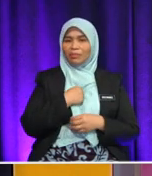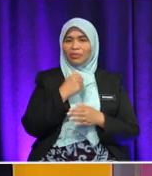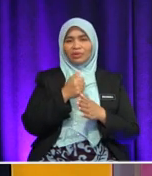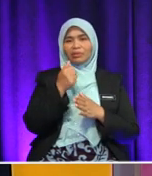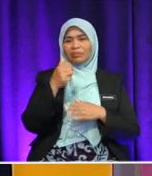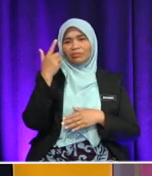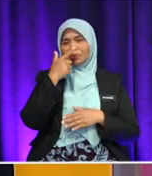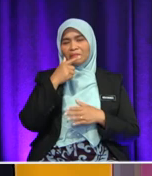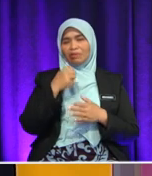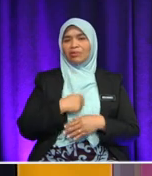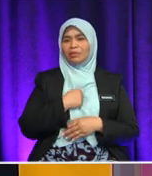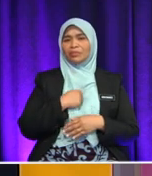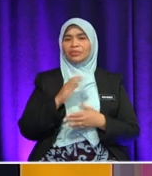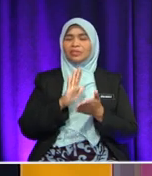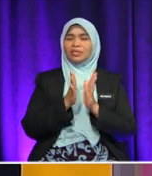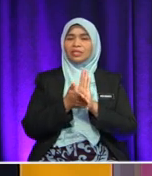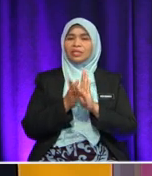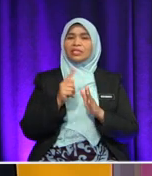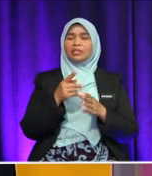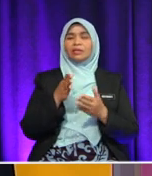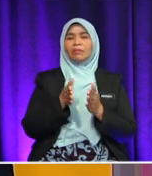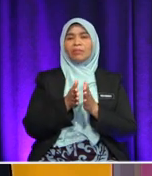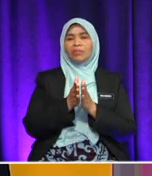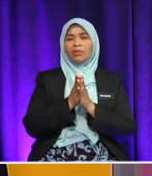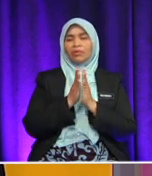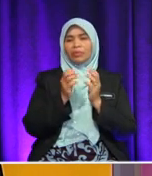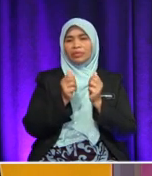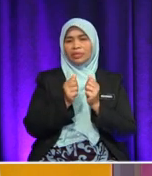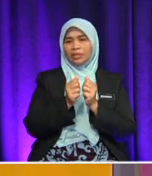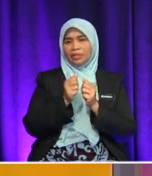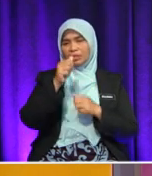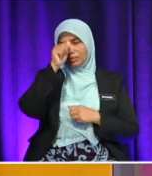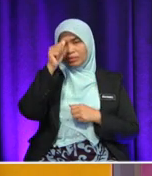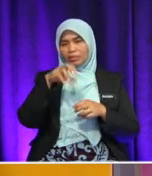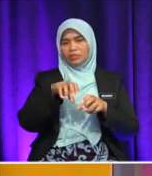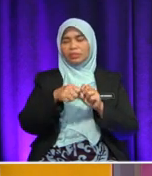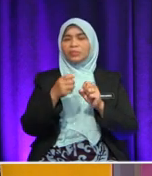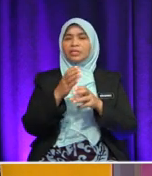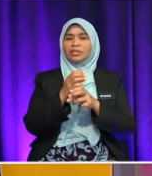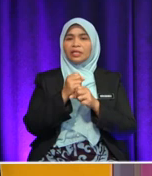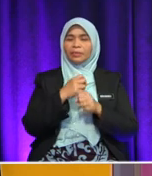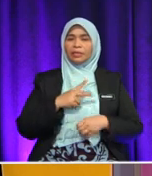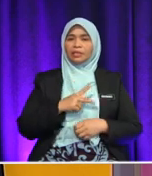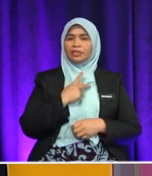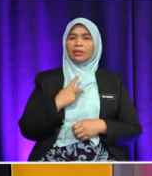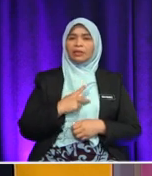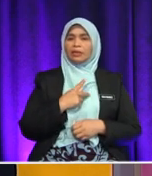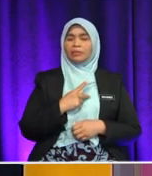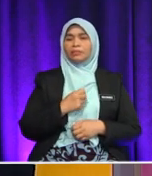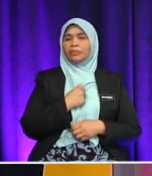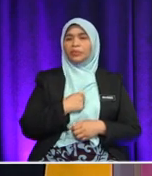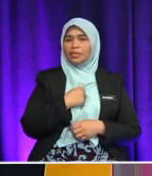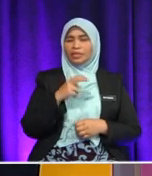jadi kita mohon kepada Allah dengan ikhlas mungkin dengan ikhlas karena Allah akan mendapat keampunan daripada Allah Subhanahu Wa Ta'ala